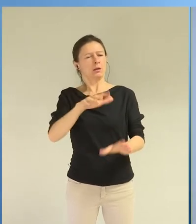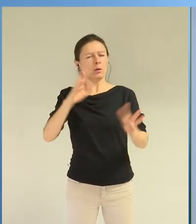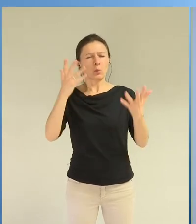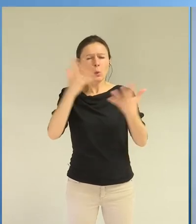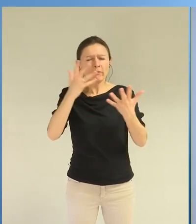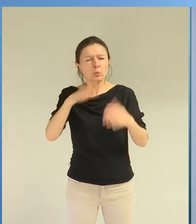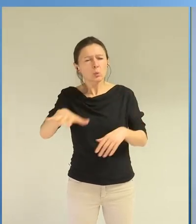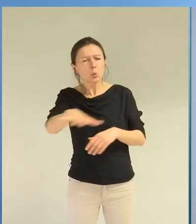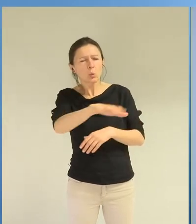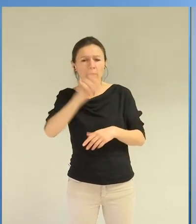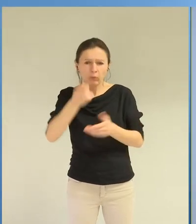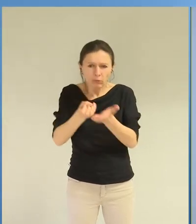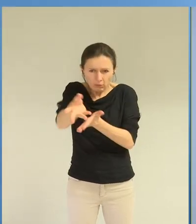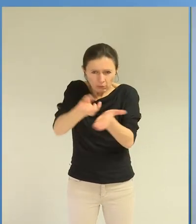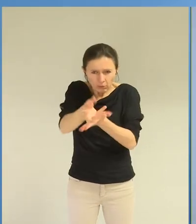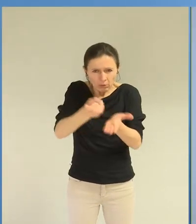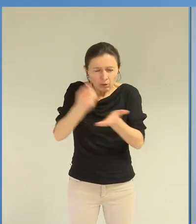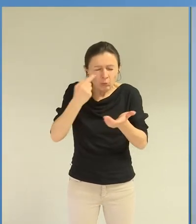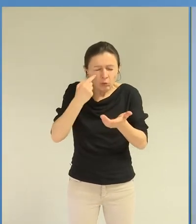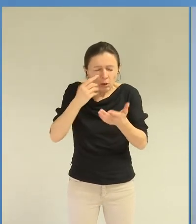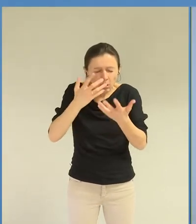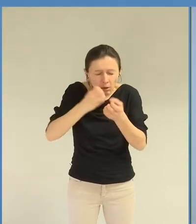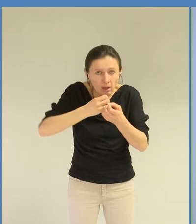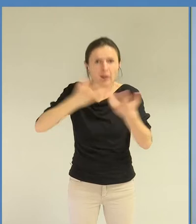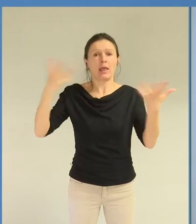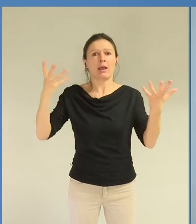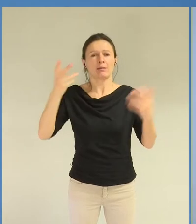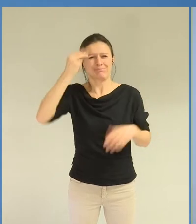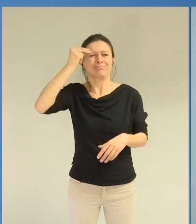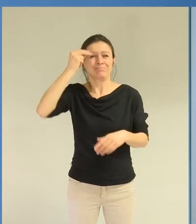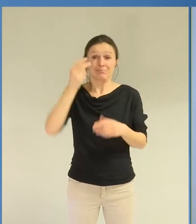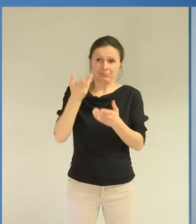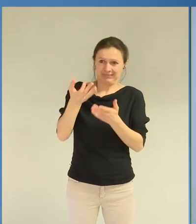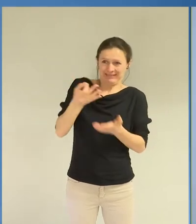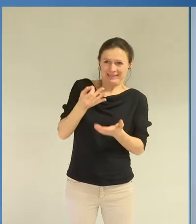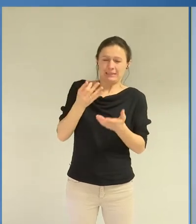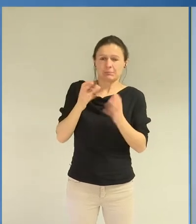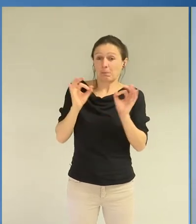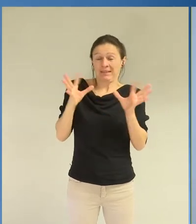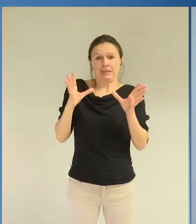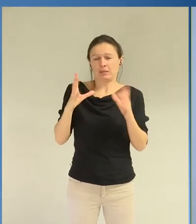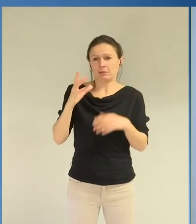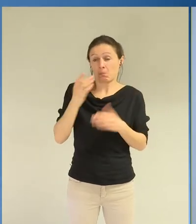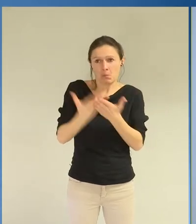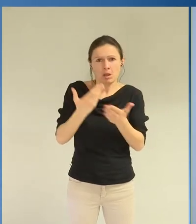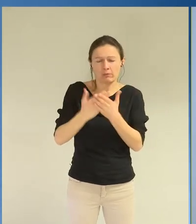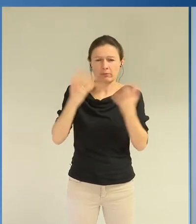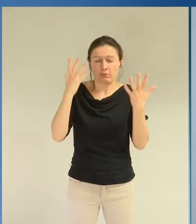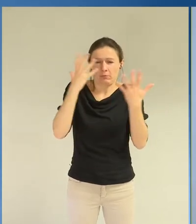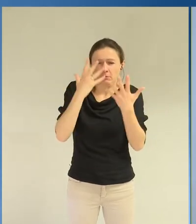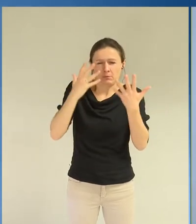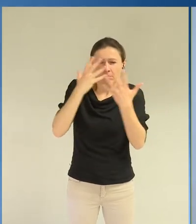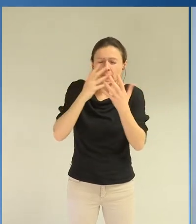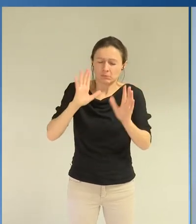modèle de confusion que je vais apprêtant à présent prendre le temps de démêler et en ce